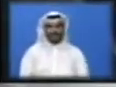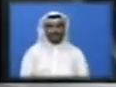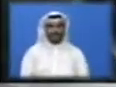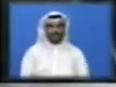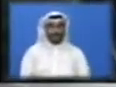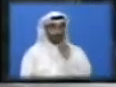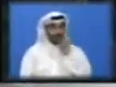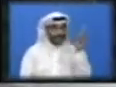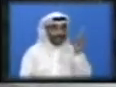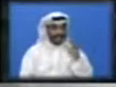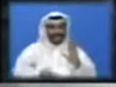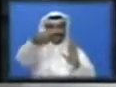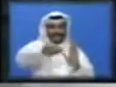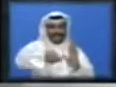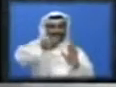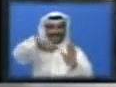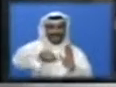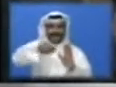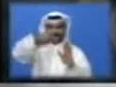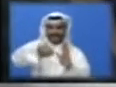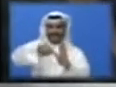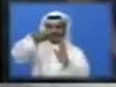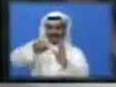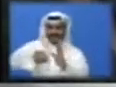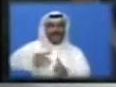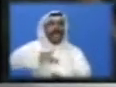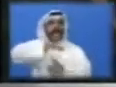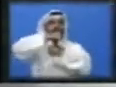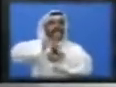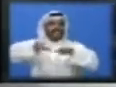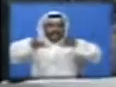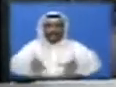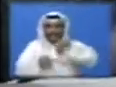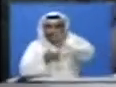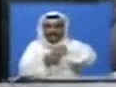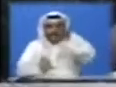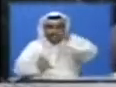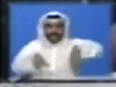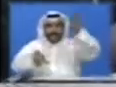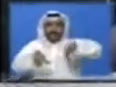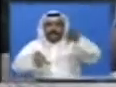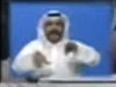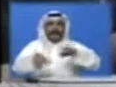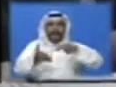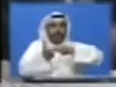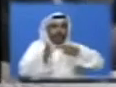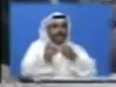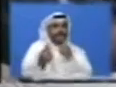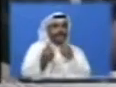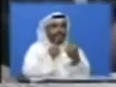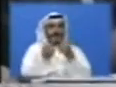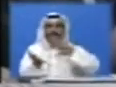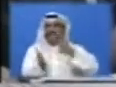وفي هذا السياق كان للوفد البرلماني لقاء مع رئيسة برلمان صربيا مايا غولكوفيتش، وتناول